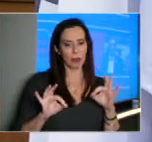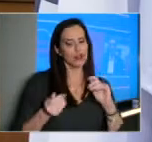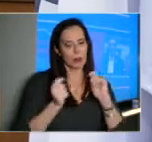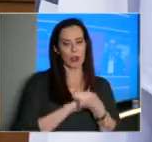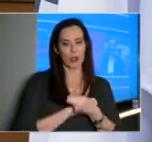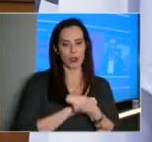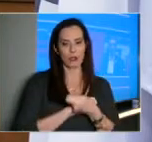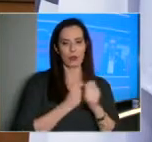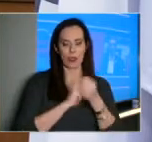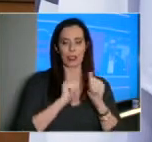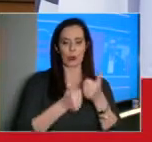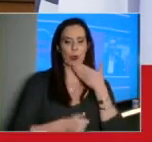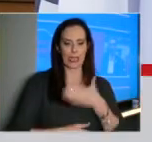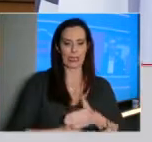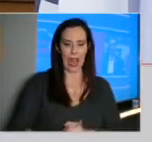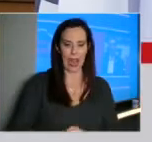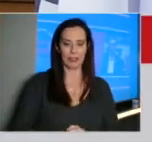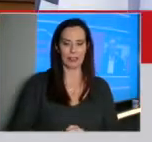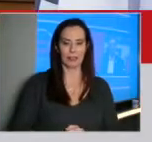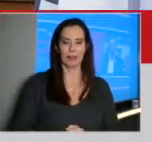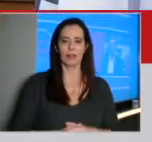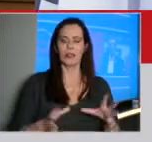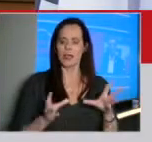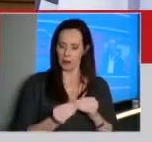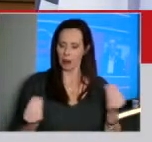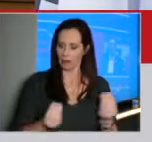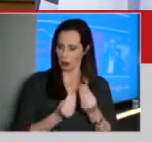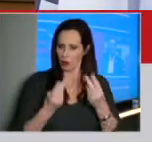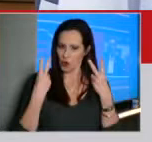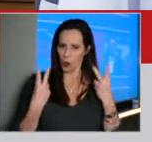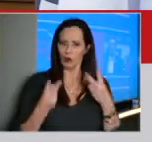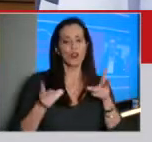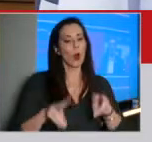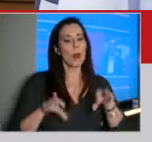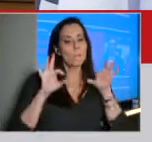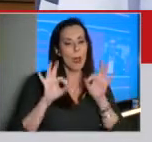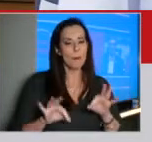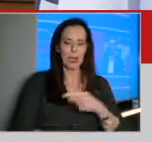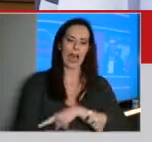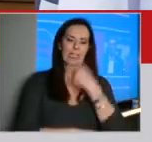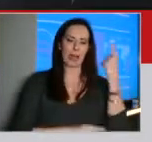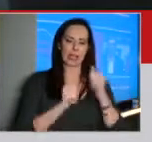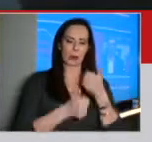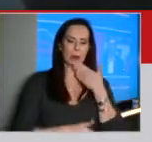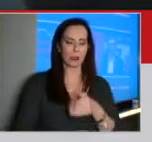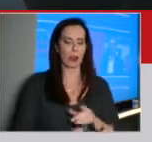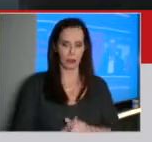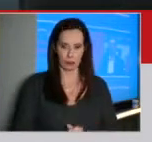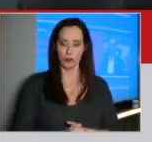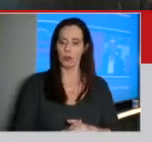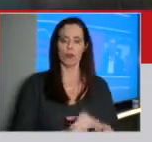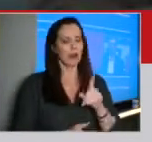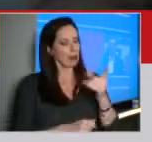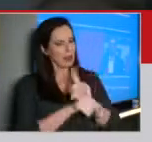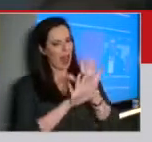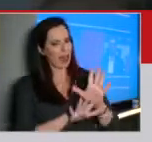פני, פני הספורט הישראלי, עם ארגז כלים מאוד משמעותי שיכול באמת להצמיח את הספורט במדינת ישראל. כך, הרבה יותר מאי פעם דרך כך אגב.